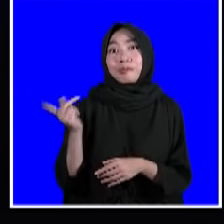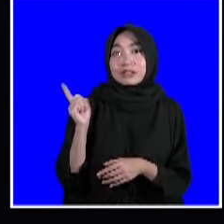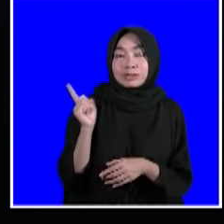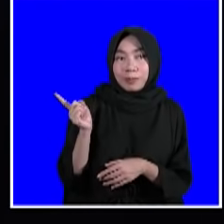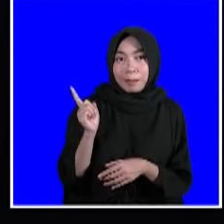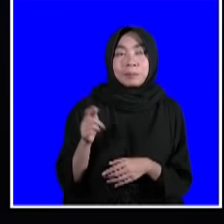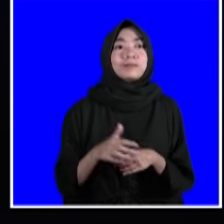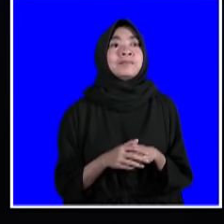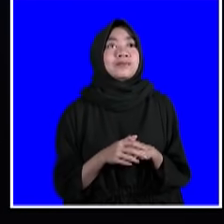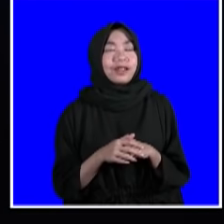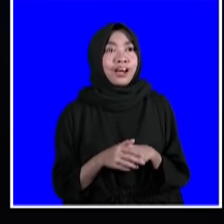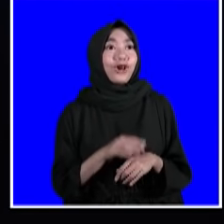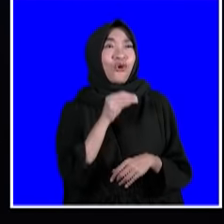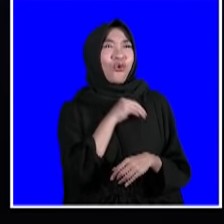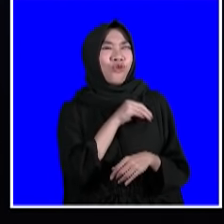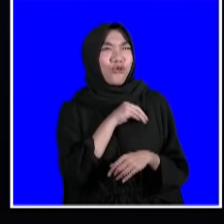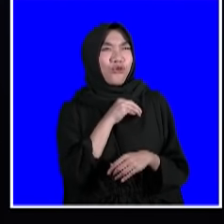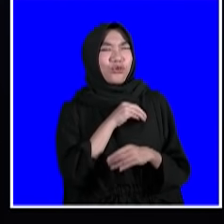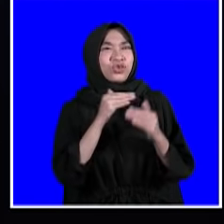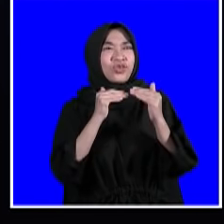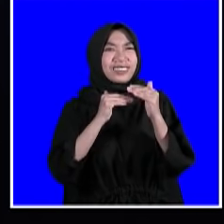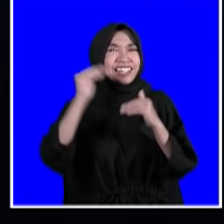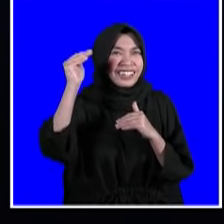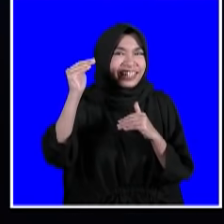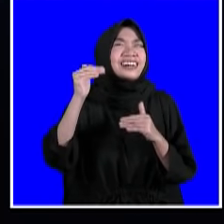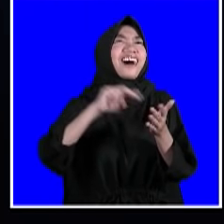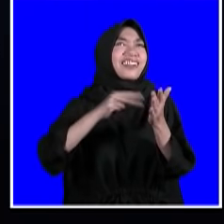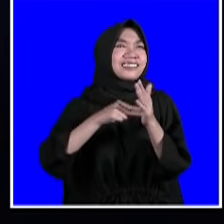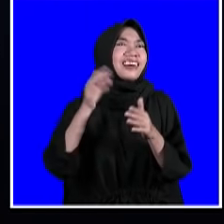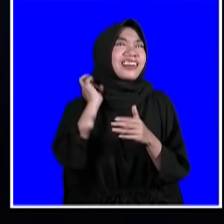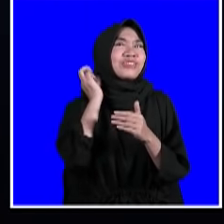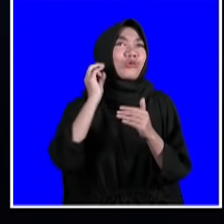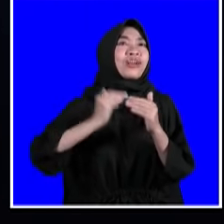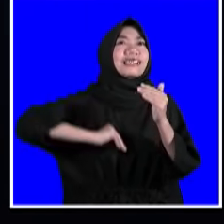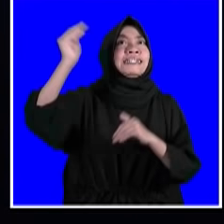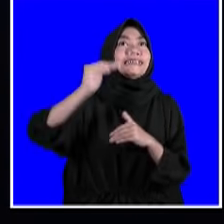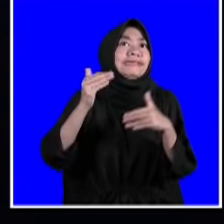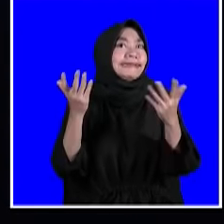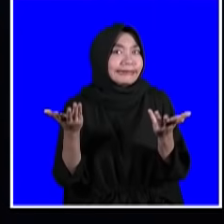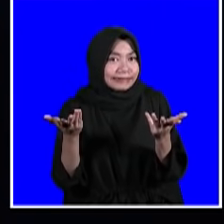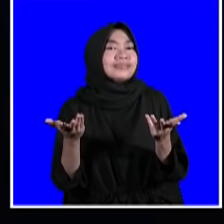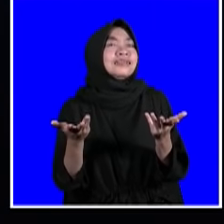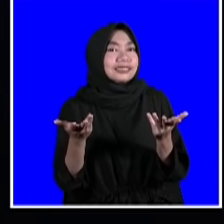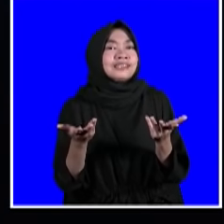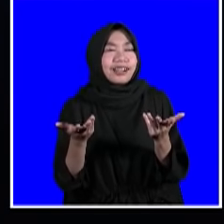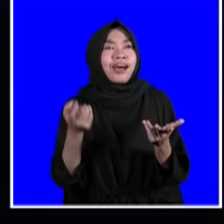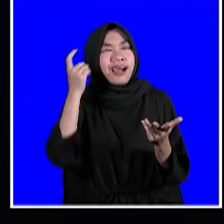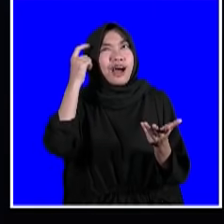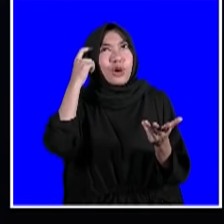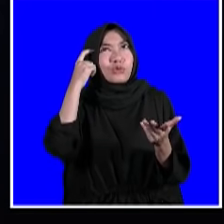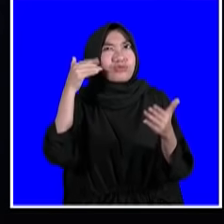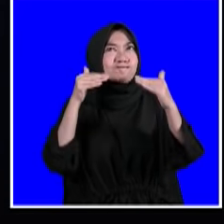diingat, untung setinggi-tingginya juga pasti risikonya bisa jadi setinggi-tingginya. Nah, karena itu harus menetapkan